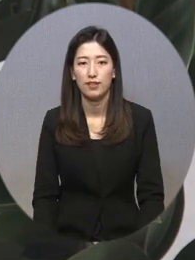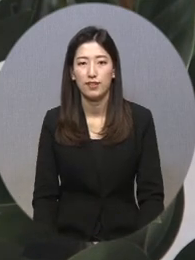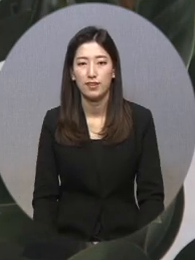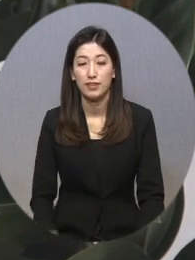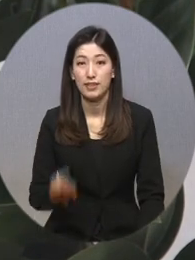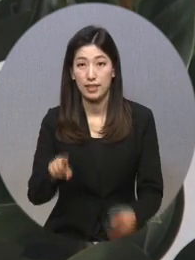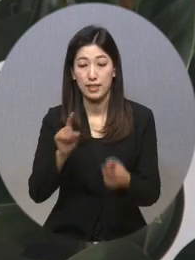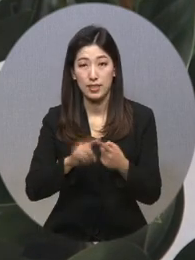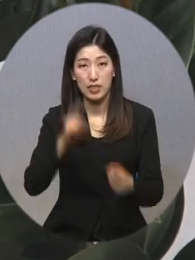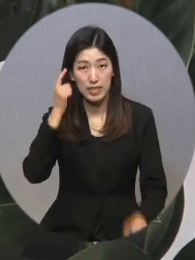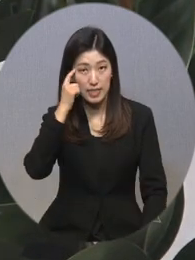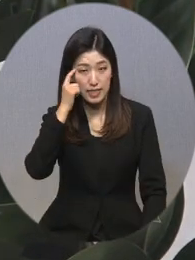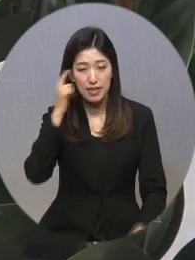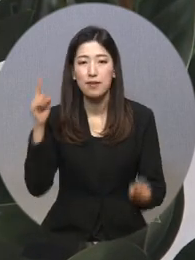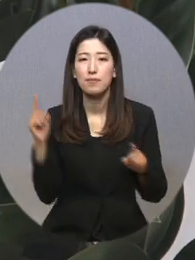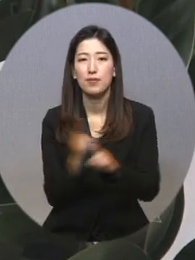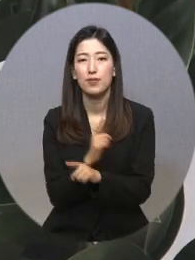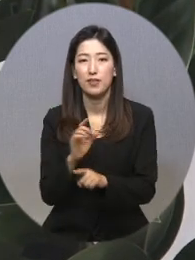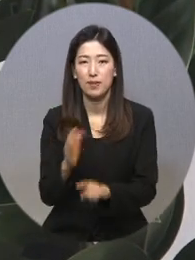대한 인식을 바꿔야 됩니다.